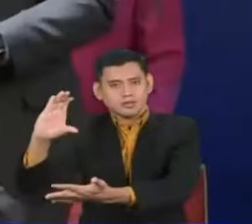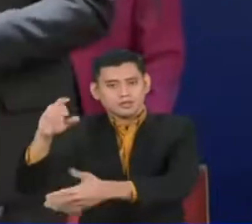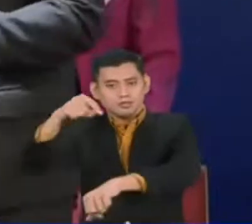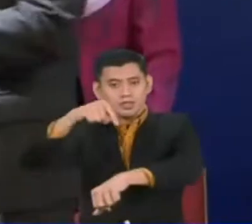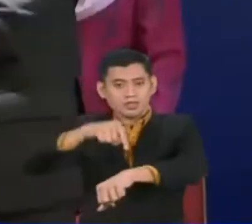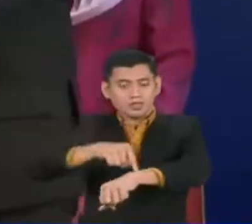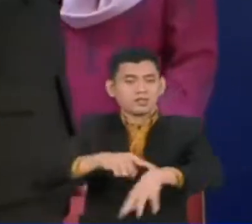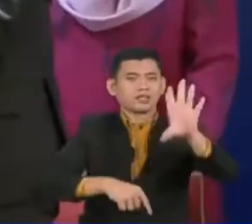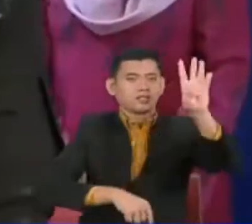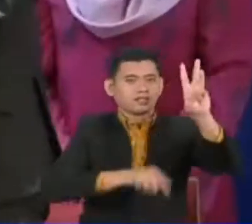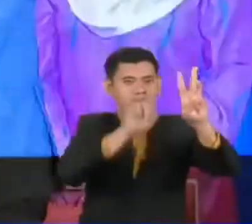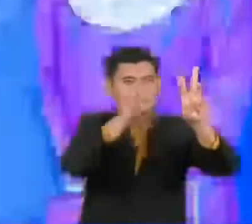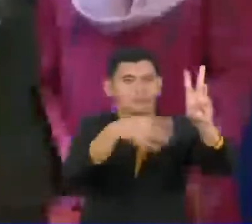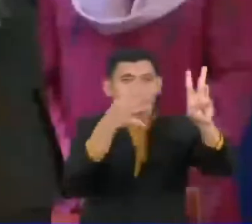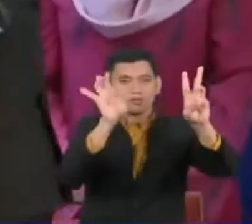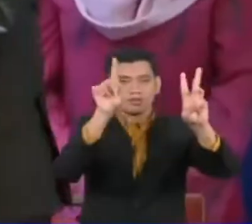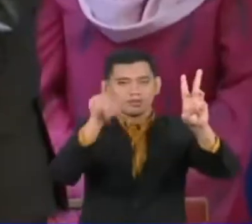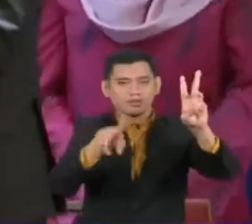September.